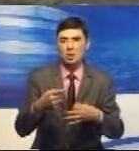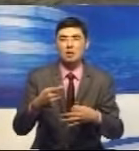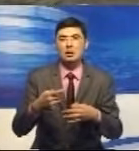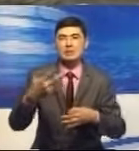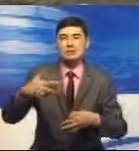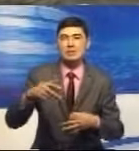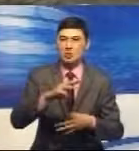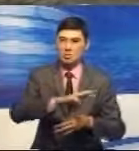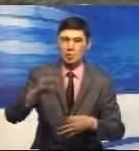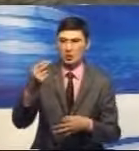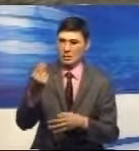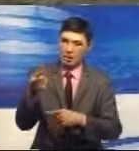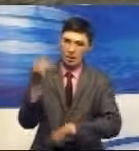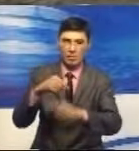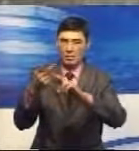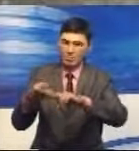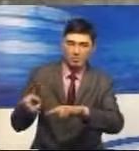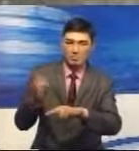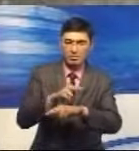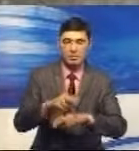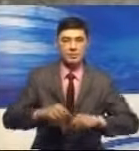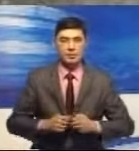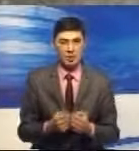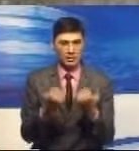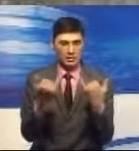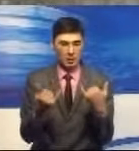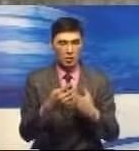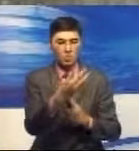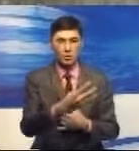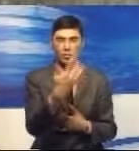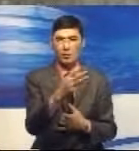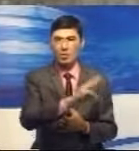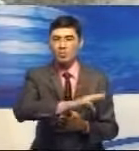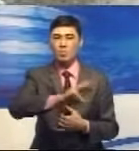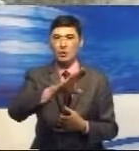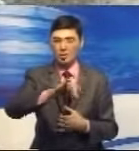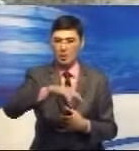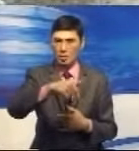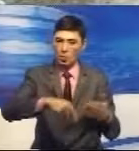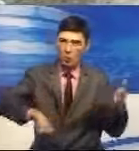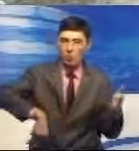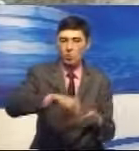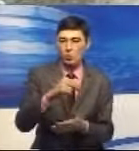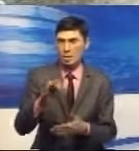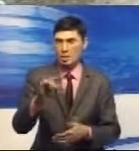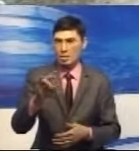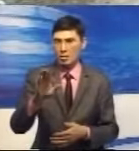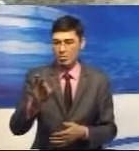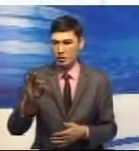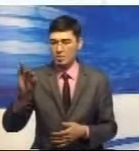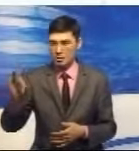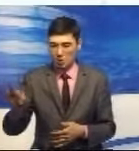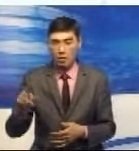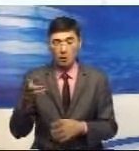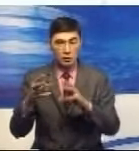Ал оның орнына жер аумағын 45 миллион теңгеге сатып алған меншік иесін әкелді. Бұл жолы инвесторларға бірінші кезекте мерзім